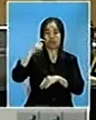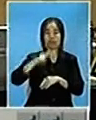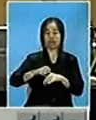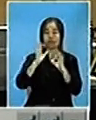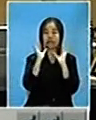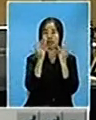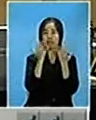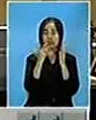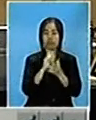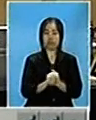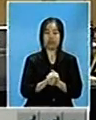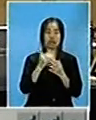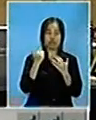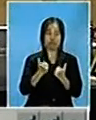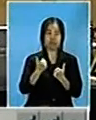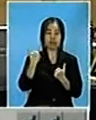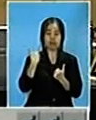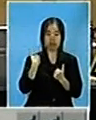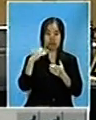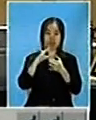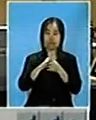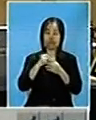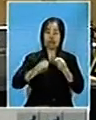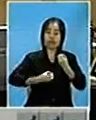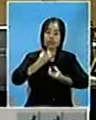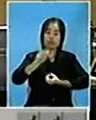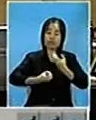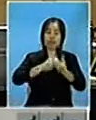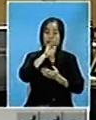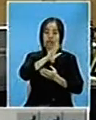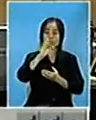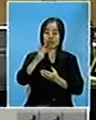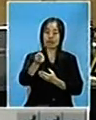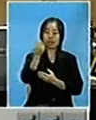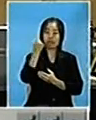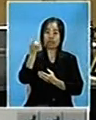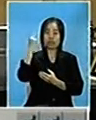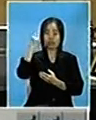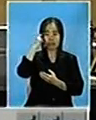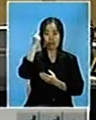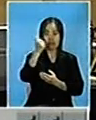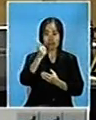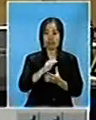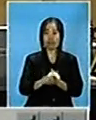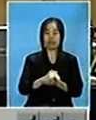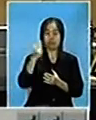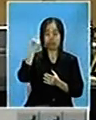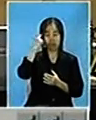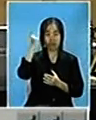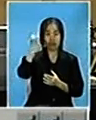าก็แสดงความคิดเห็นต่อคำวินิจฉัยของศาลความเห็นของ